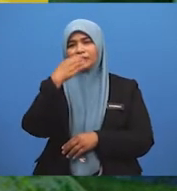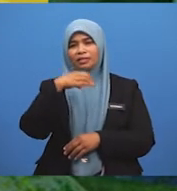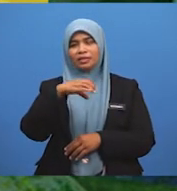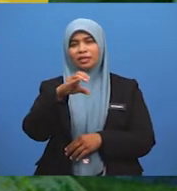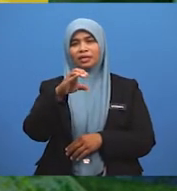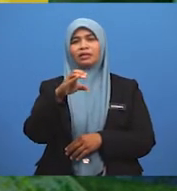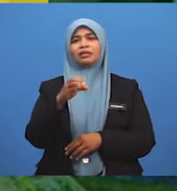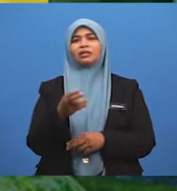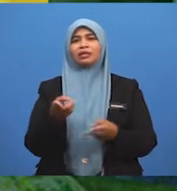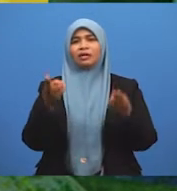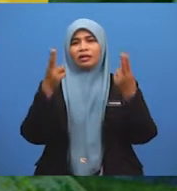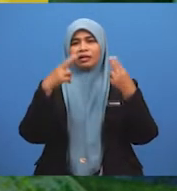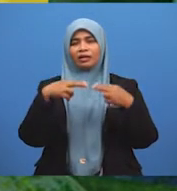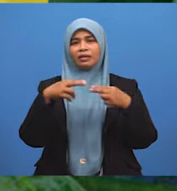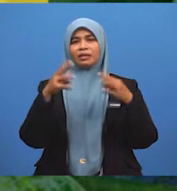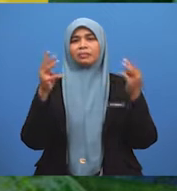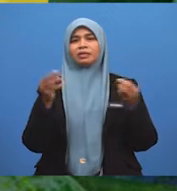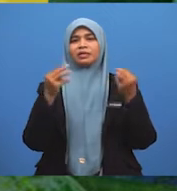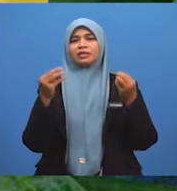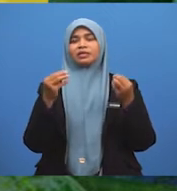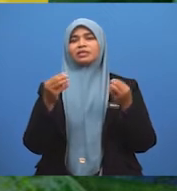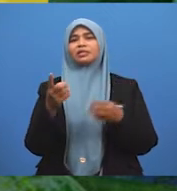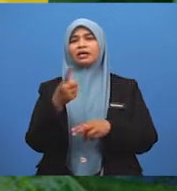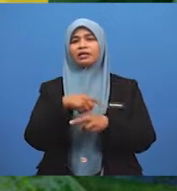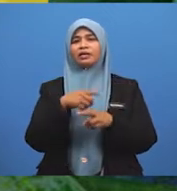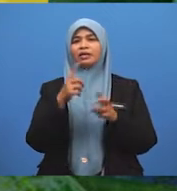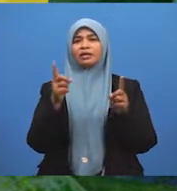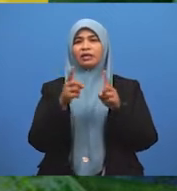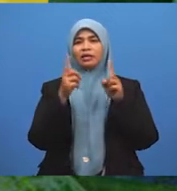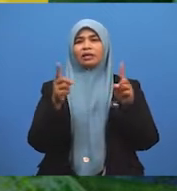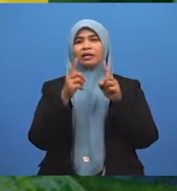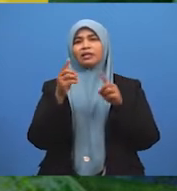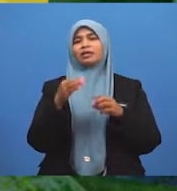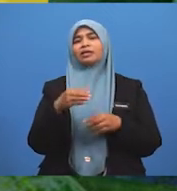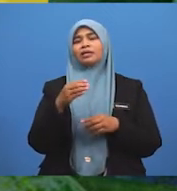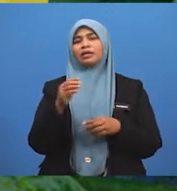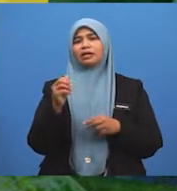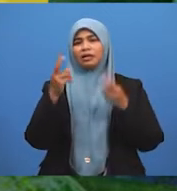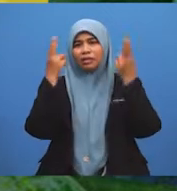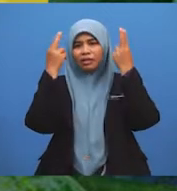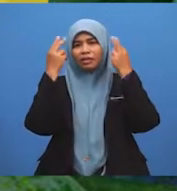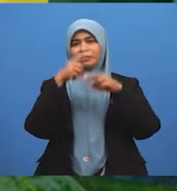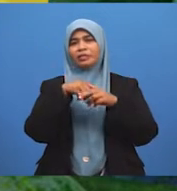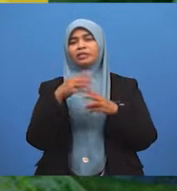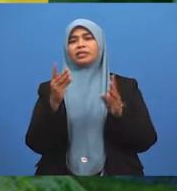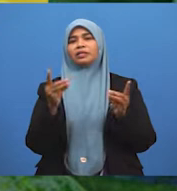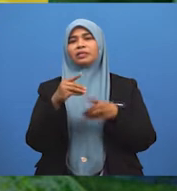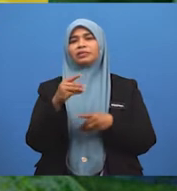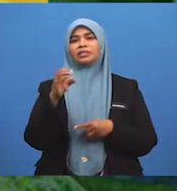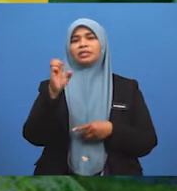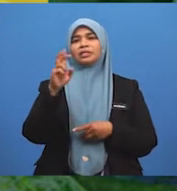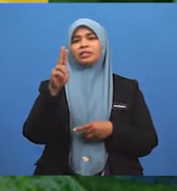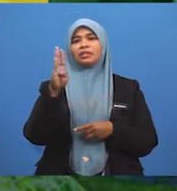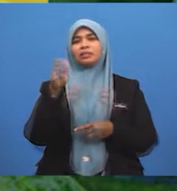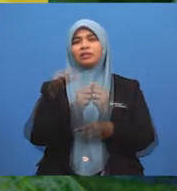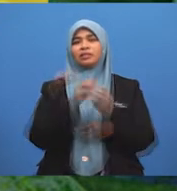gajah menghadiri majlis sambutan Hari Lahir Arnab di Dewan Serbaguna